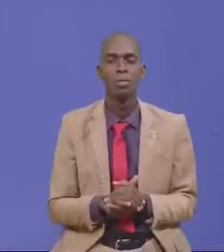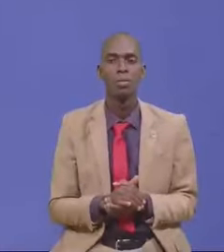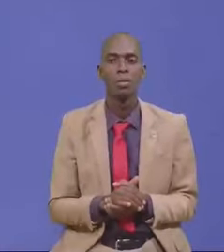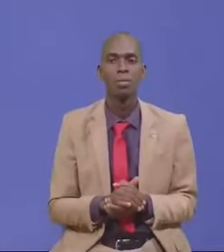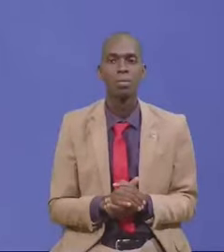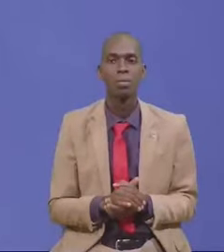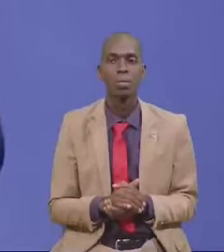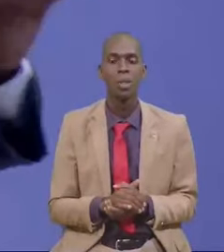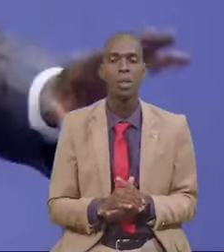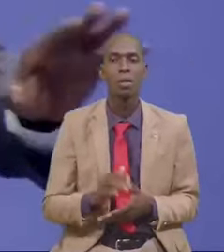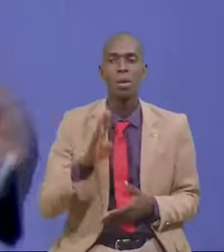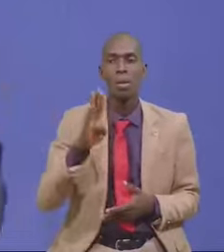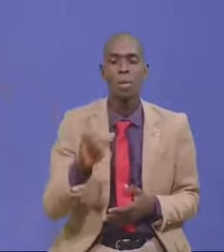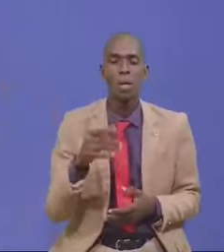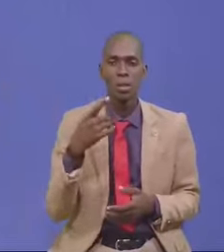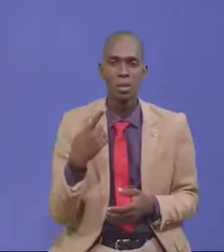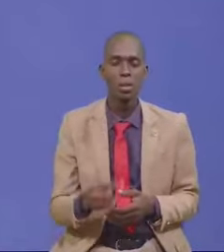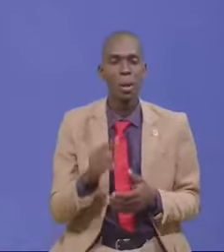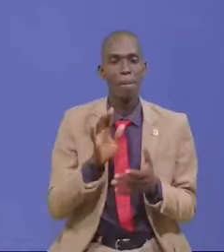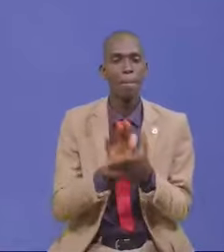En croyant à la vérité.